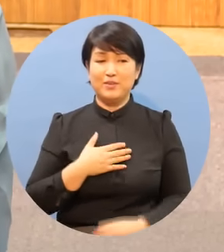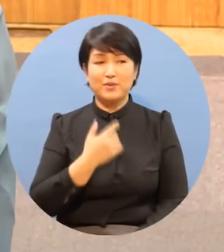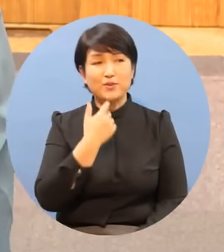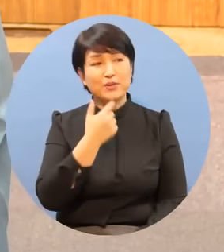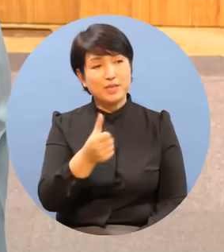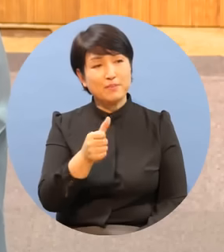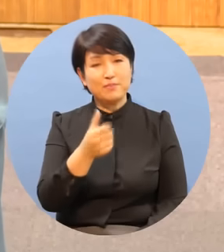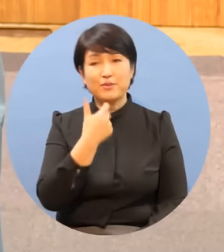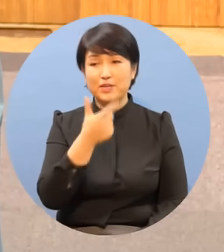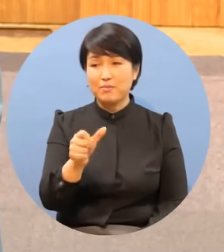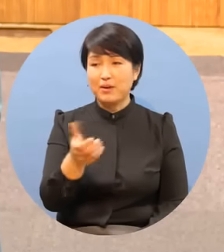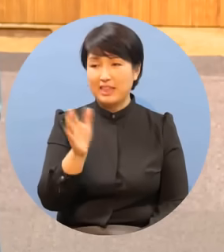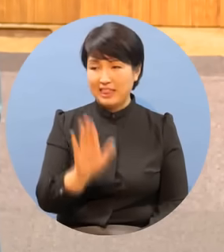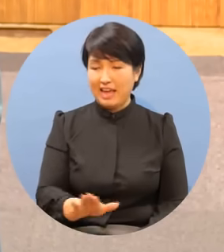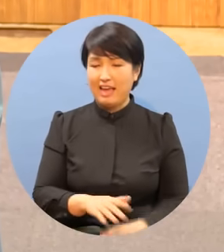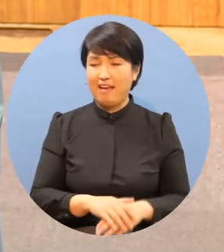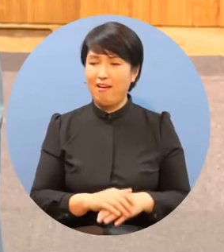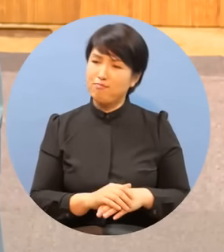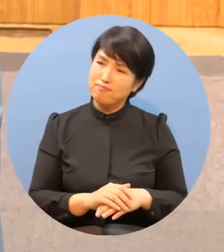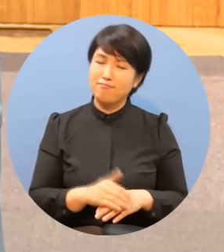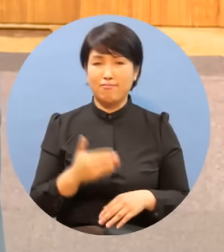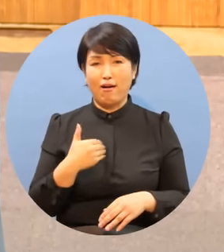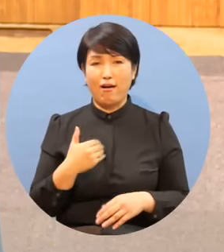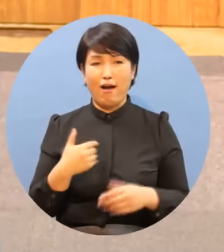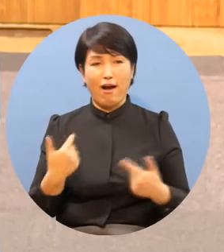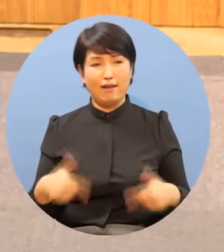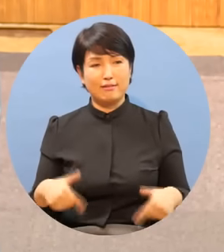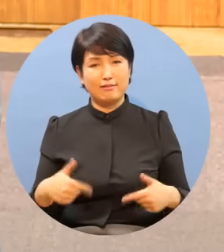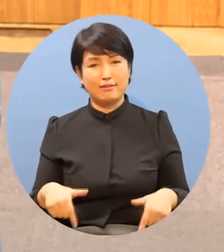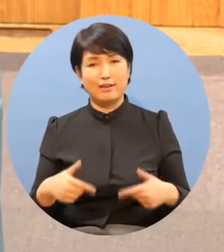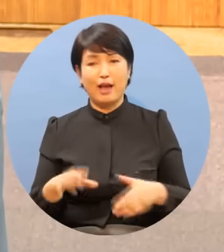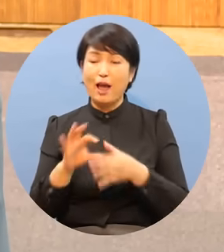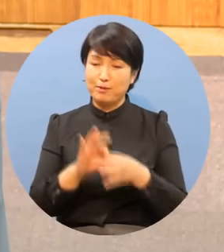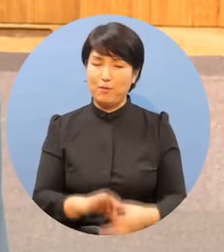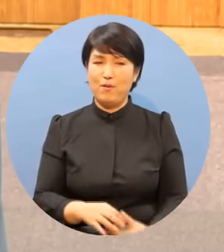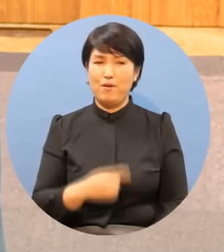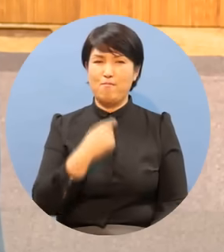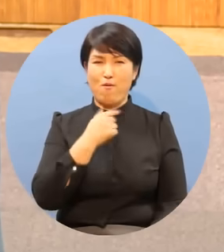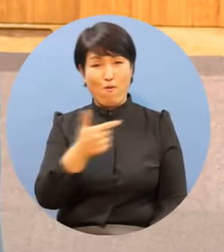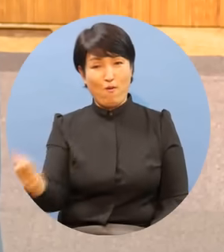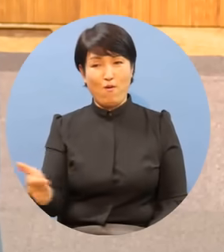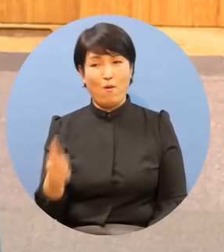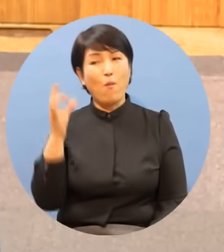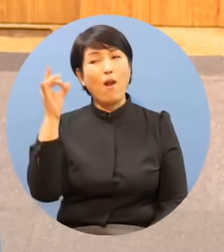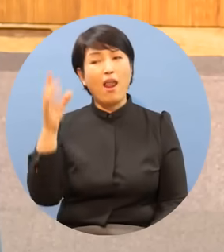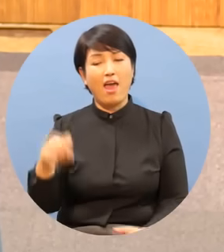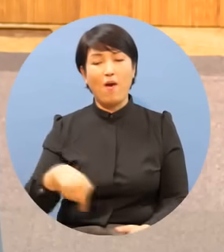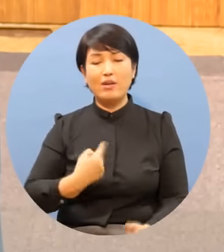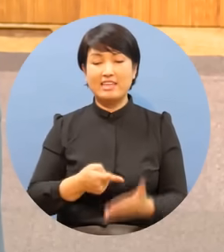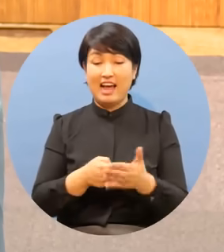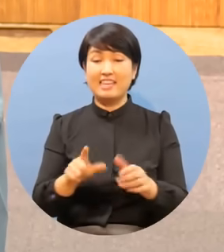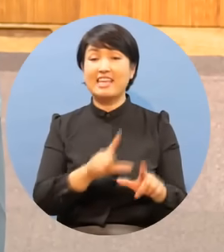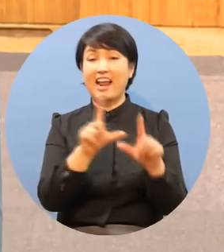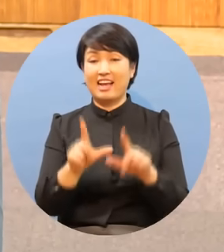아직 65살인데도 큰 소리 치고 살아요. 왜? 원래 혼자 살았기 때문에.